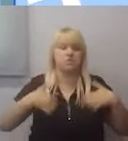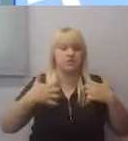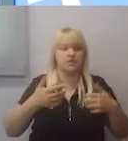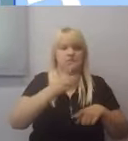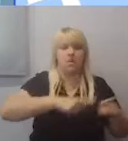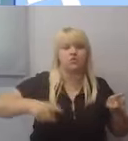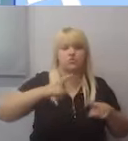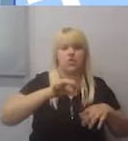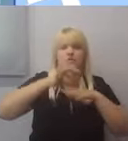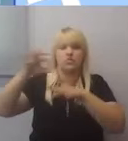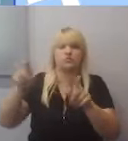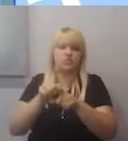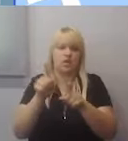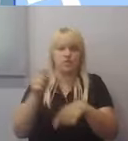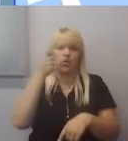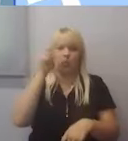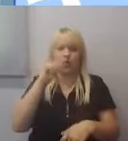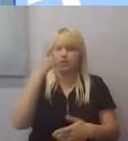vēl ukraina pieredze